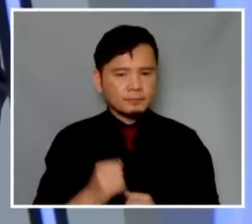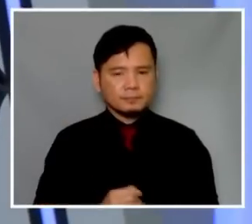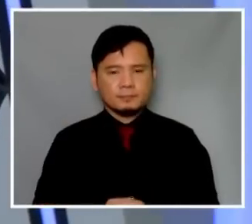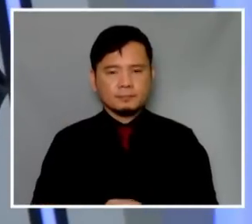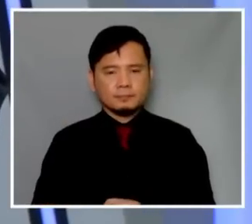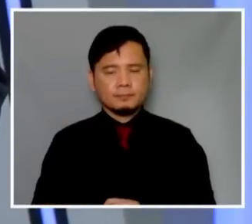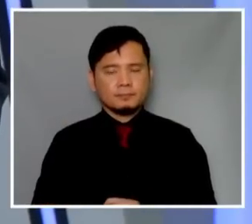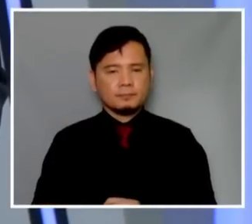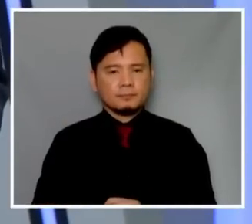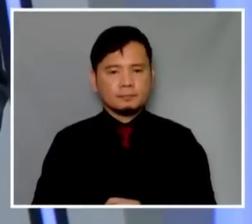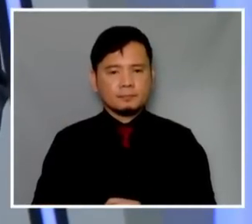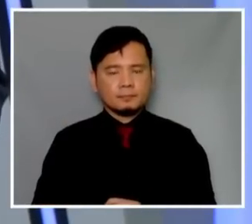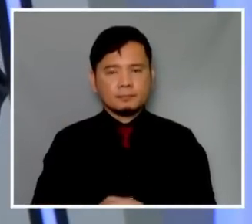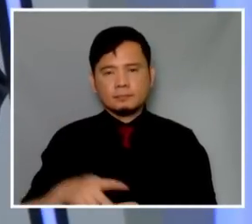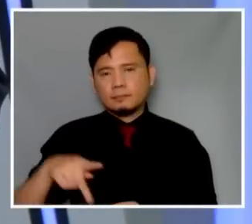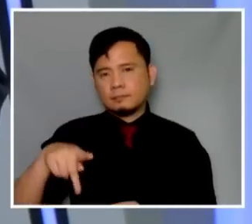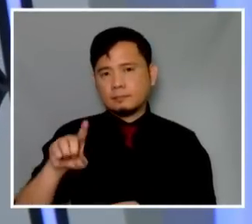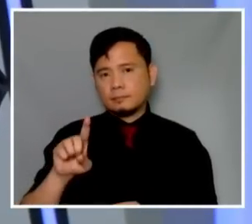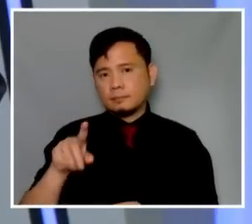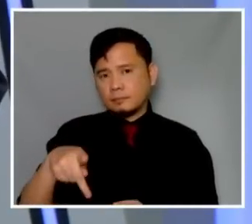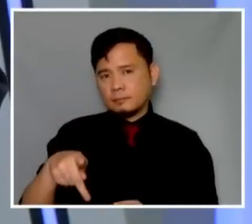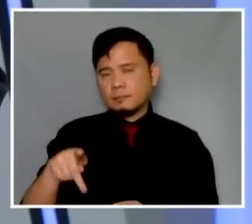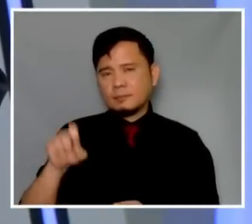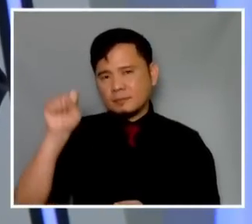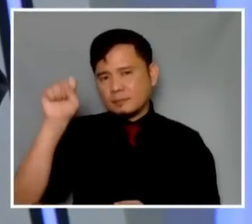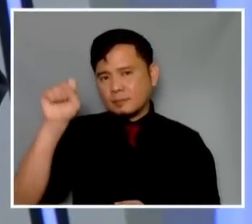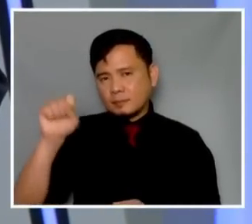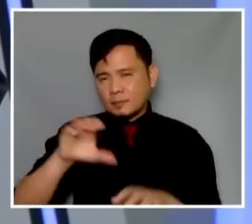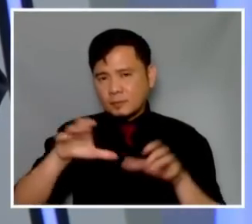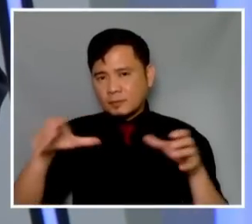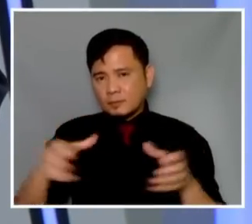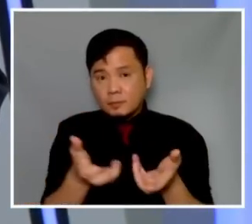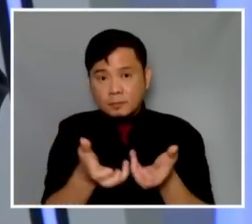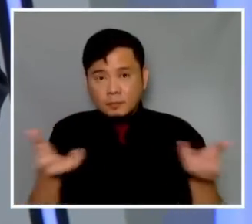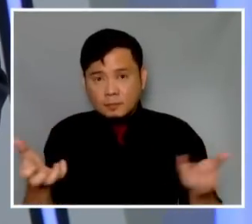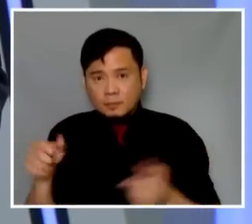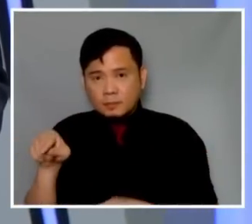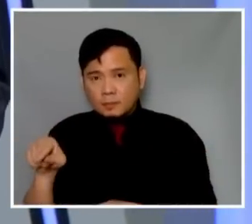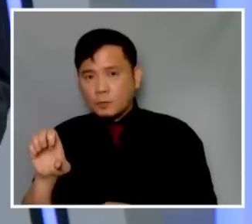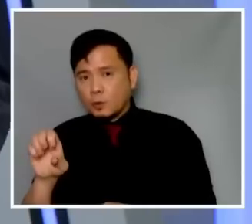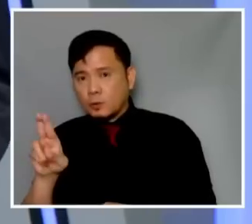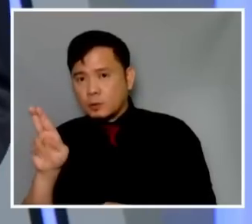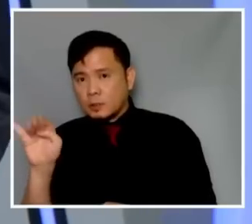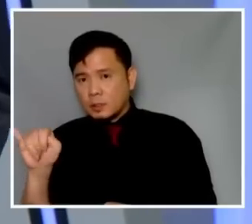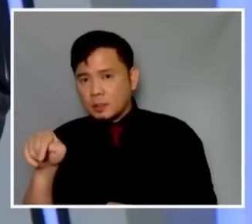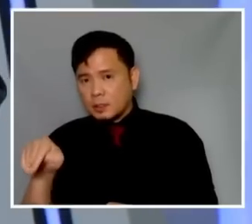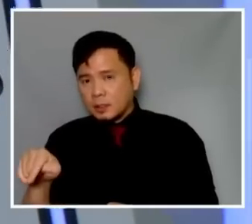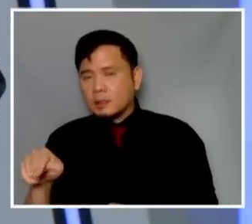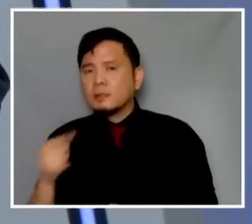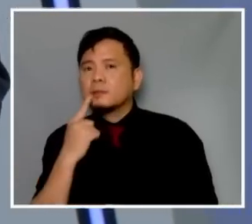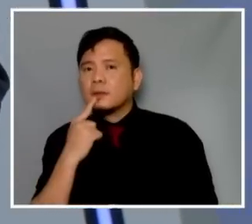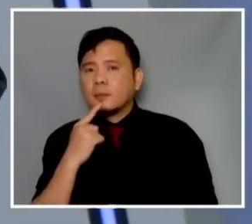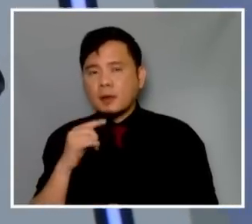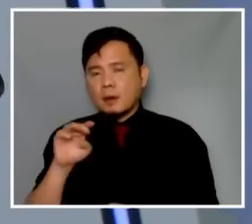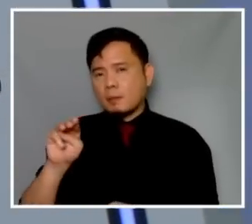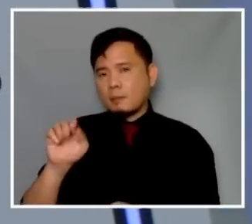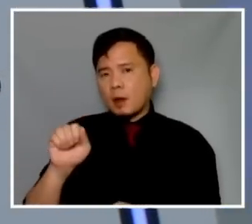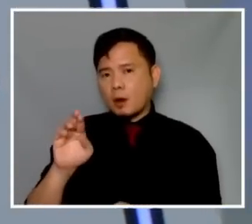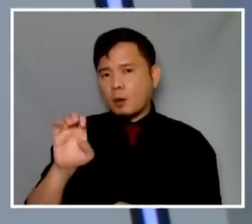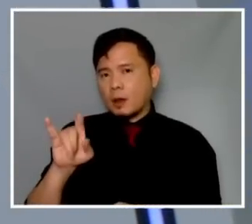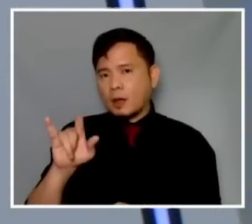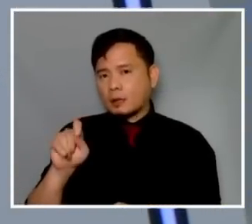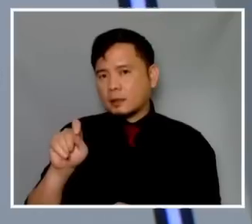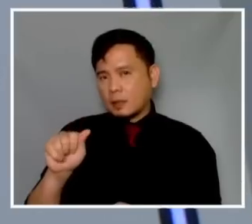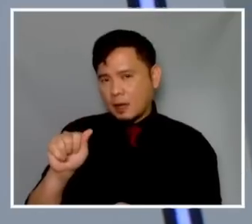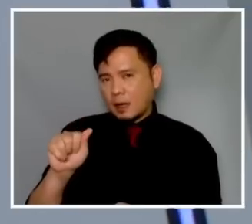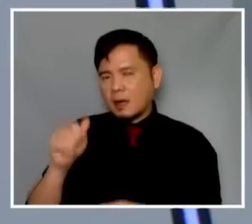Nire-respeto ng PDP laban kung si Wing ang pasya ni Congressman Rodante Marcoleta na iatras ang kanyang kandidatura